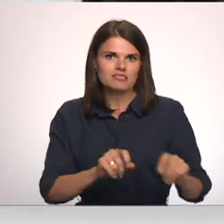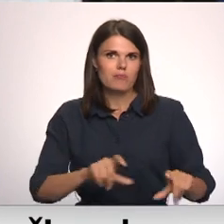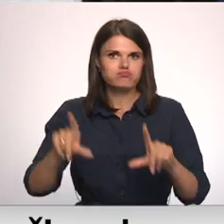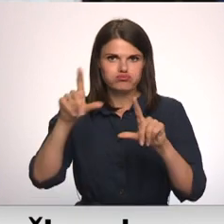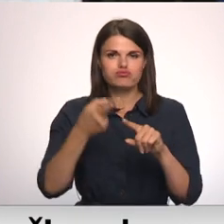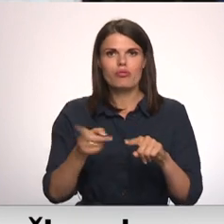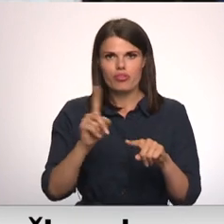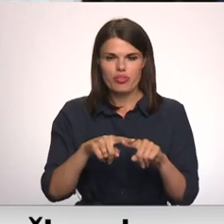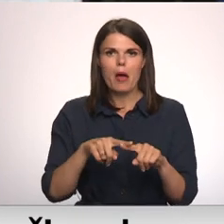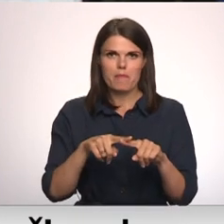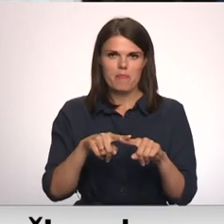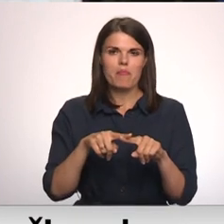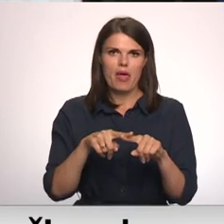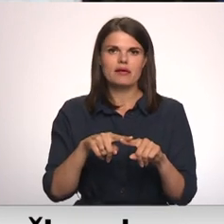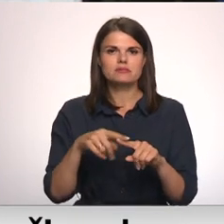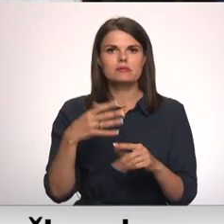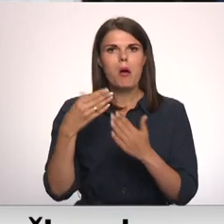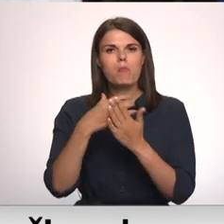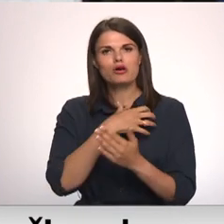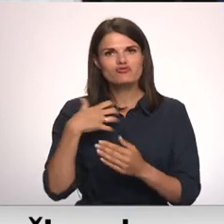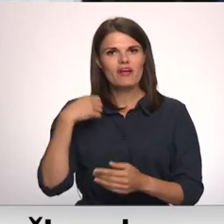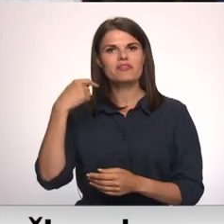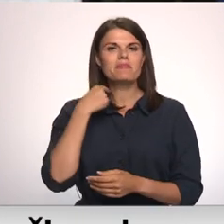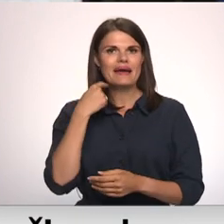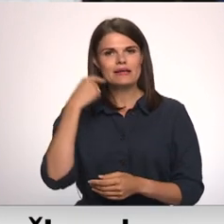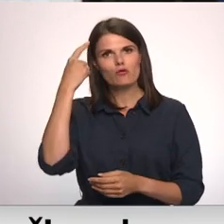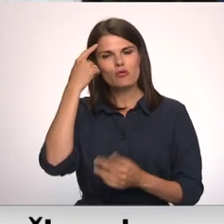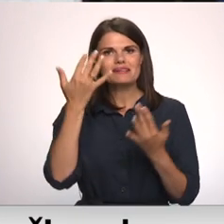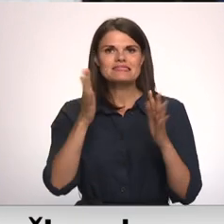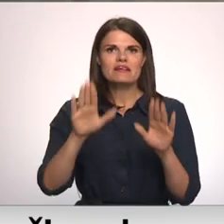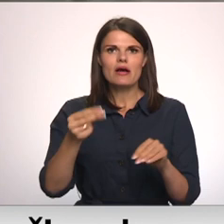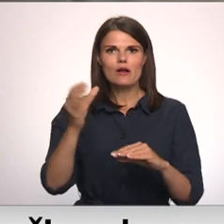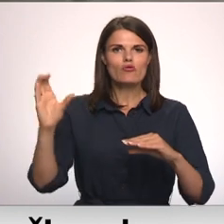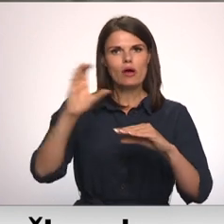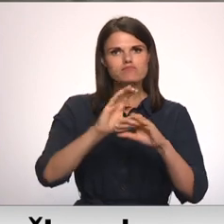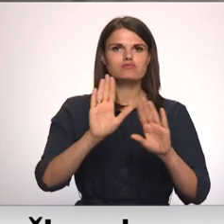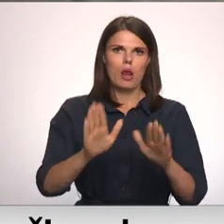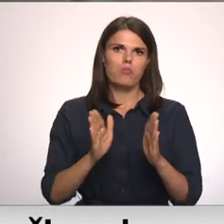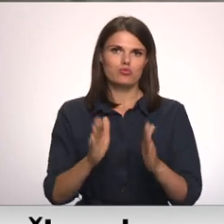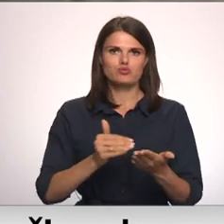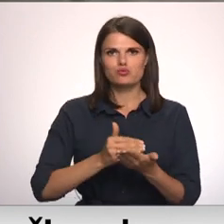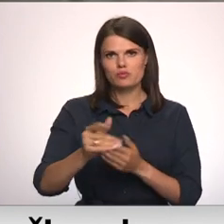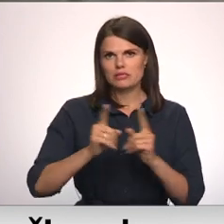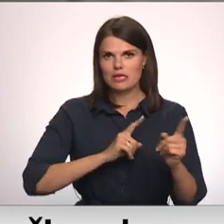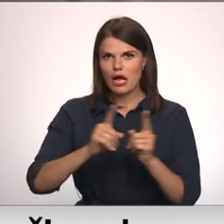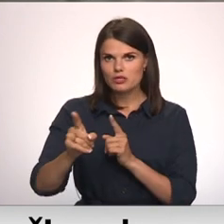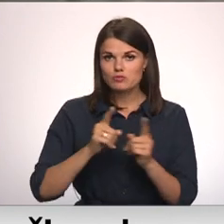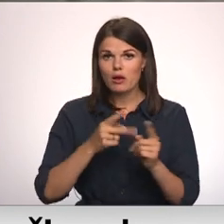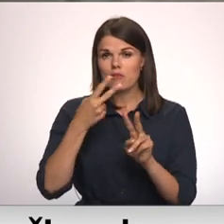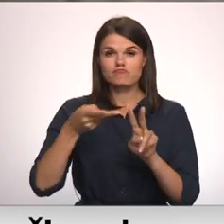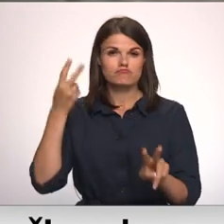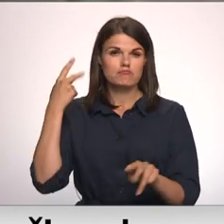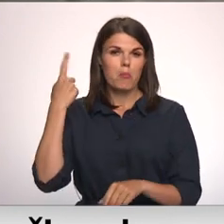pašvaldība no savas puses skatīsies, cik daudz mēs varam arī dotēt uzņēmumu, lai šo pakalpojumu nodrošinātu. Atskatoties uz pagājušo gadu, Rīgas